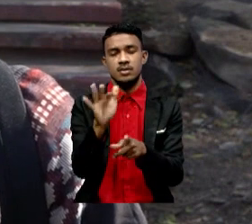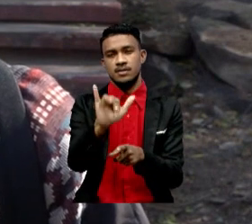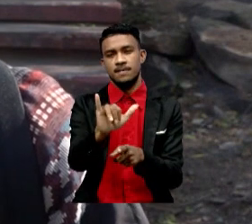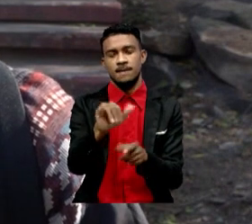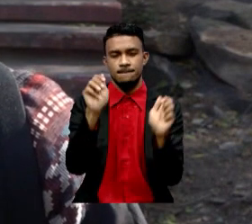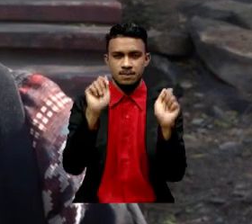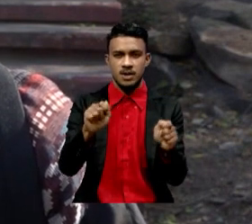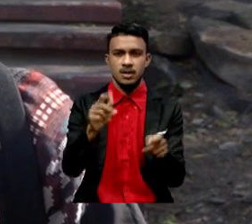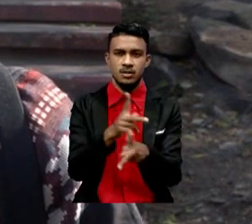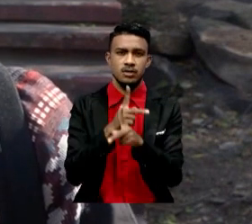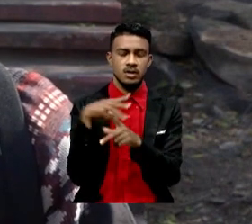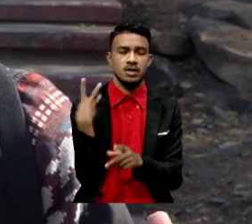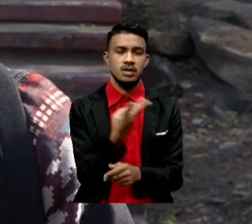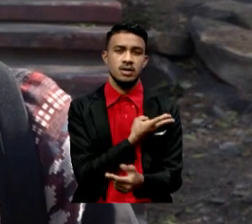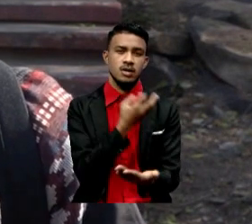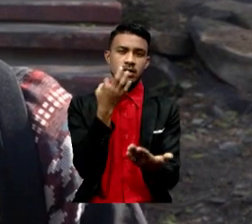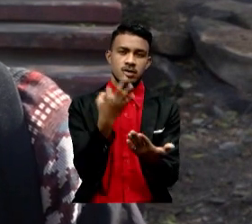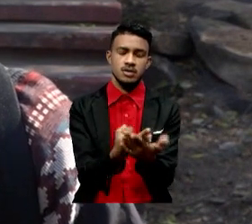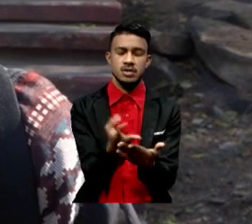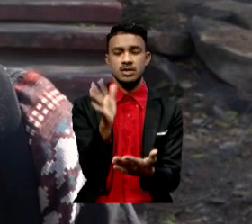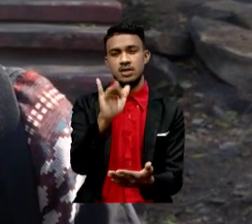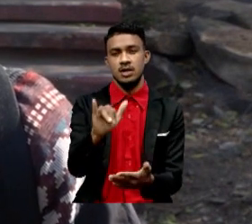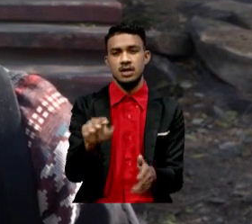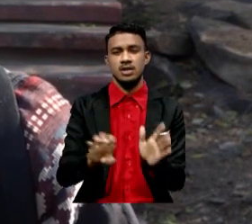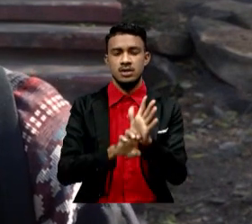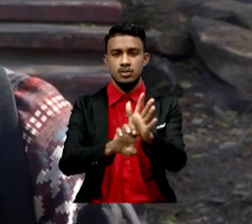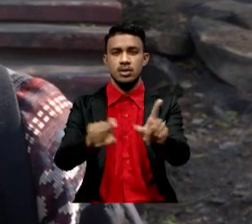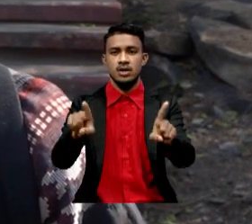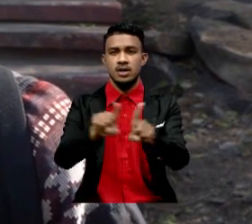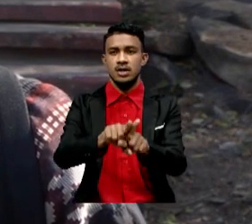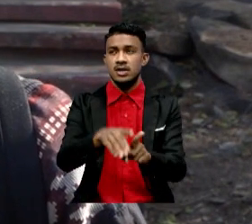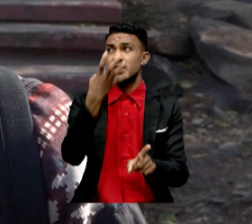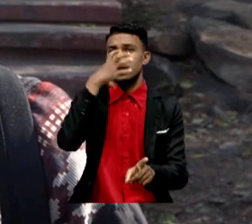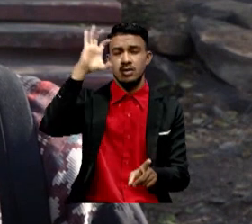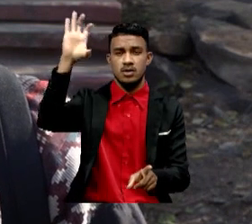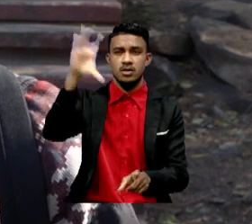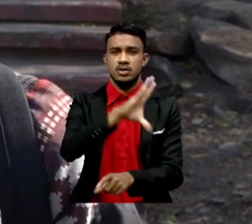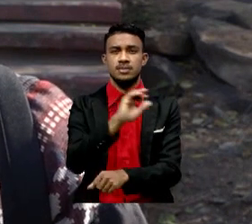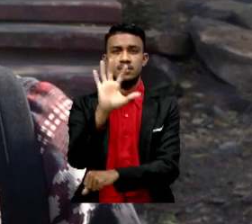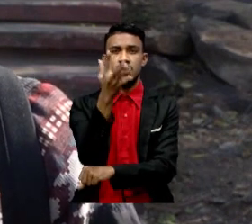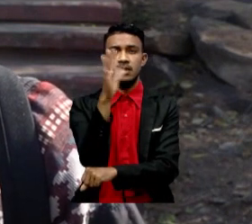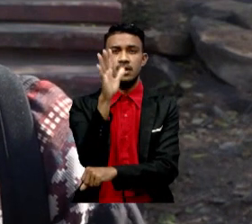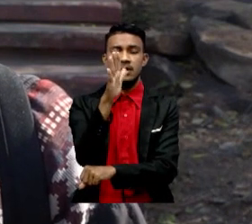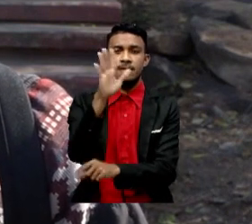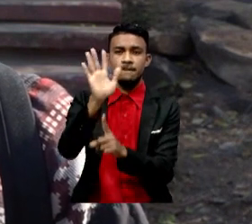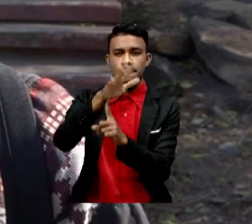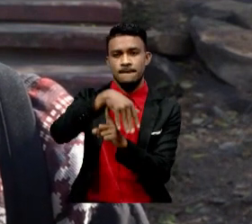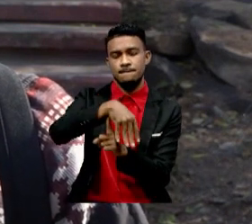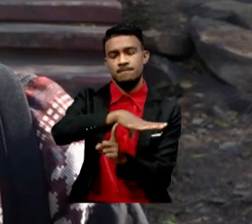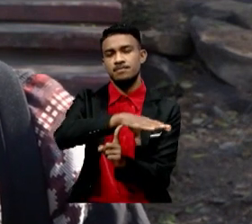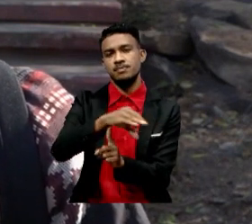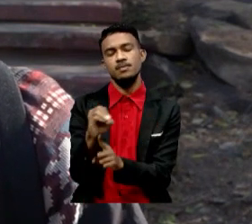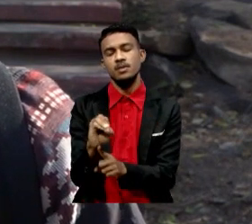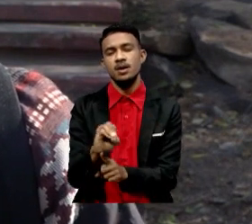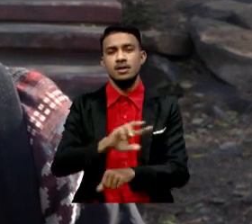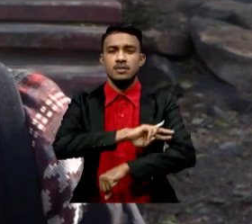bele controla itene ne recursos naturais sira. Exemplo, agora ba loro nesse ne, ai sira ne, começa a tahan sira ne, mater virulit. E